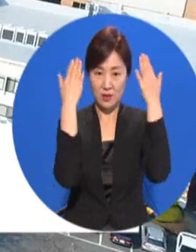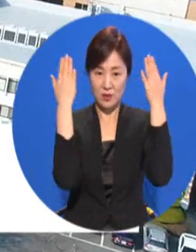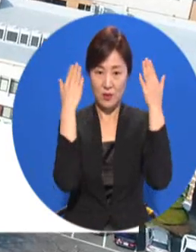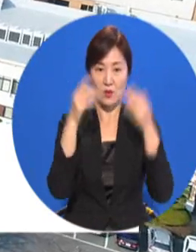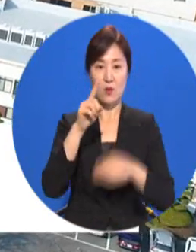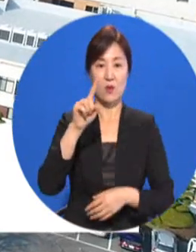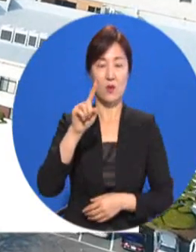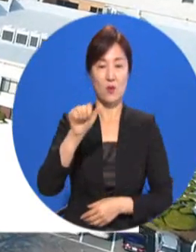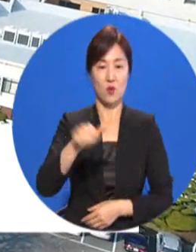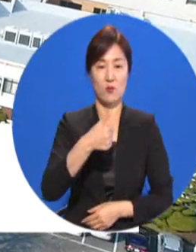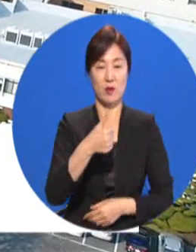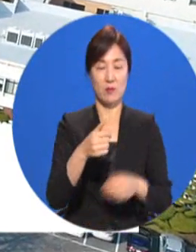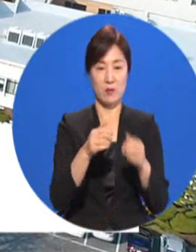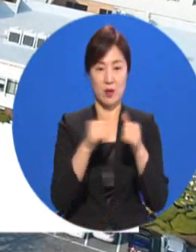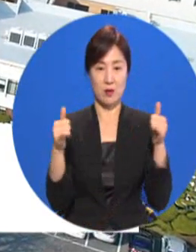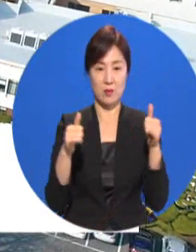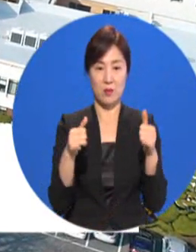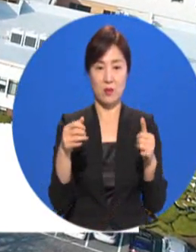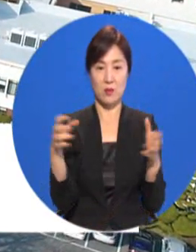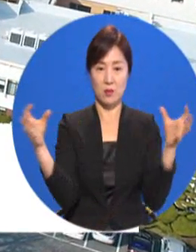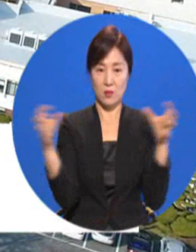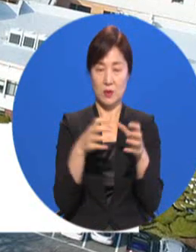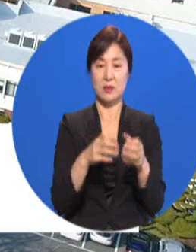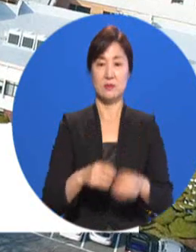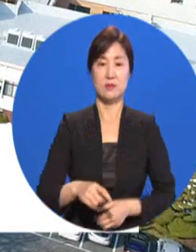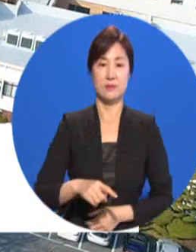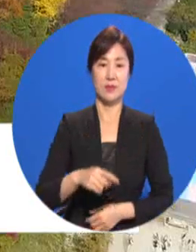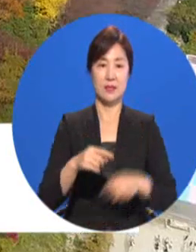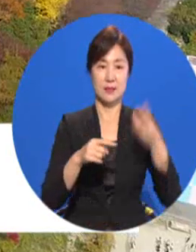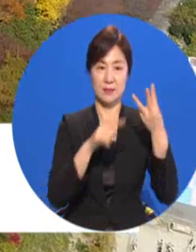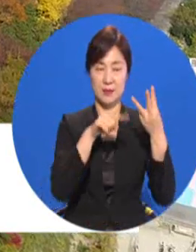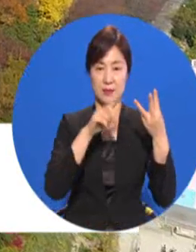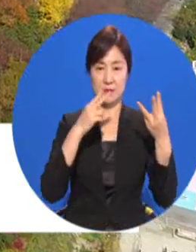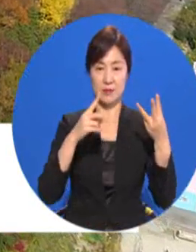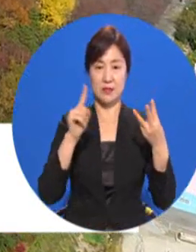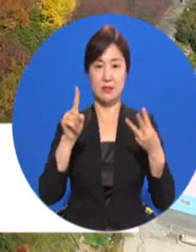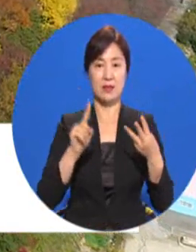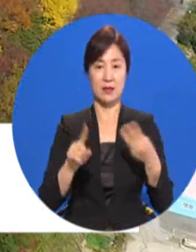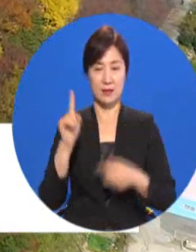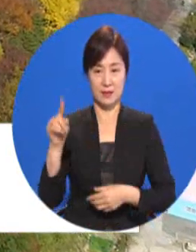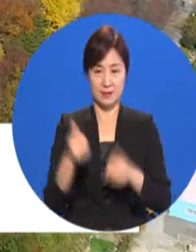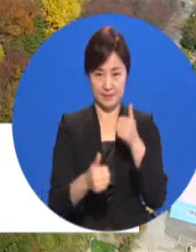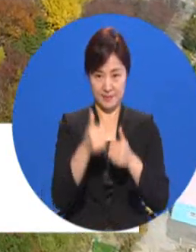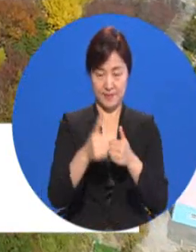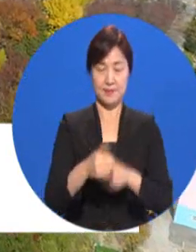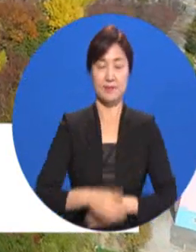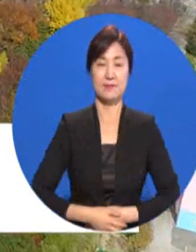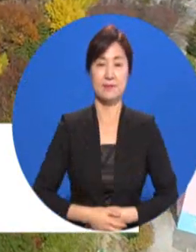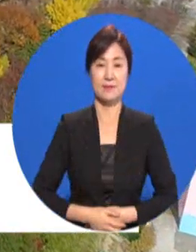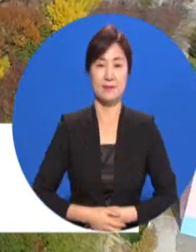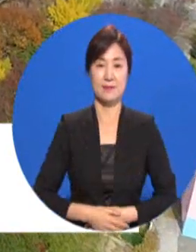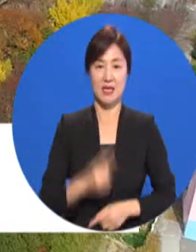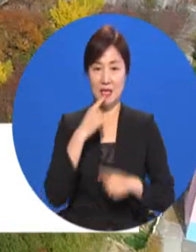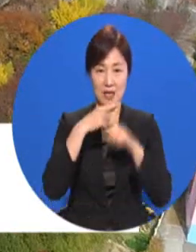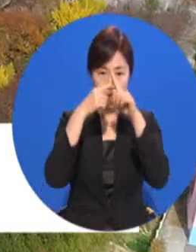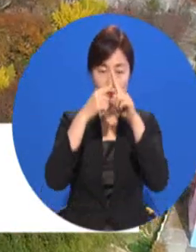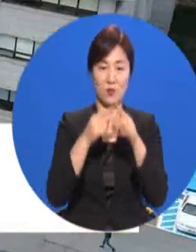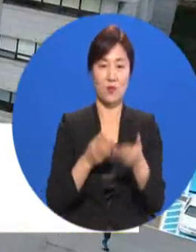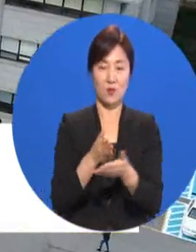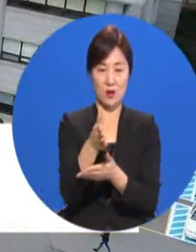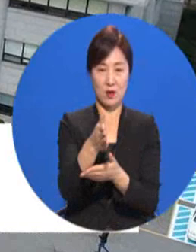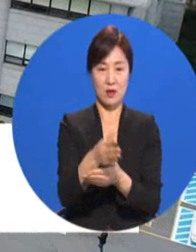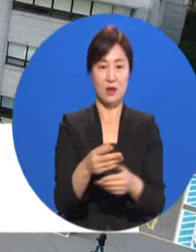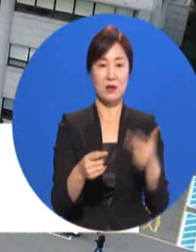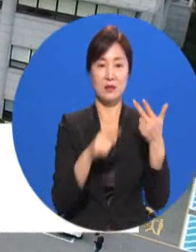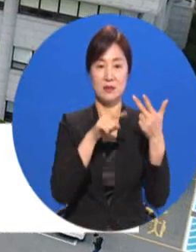모집에 모두 찬 600 14명이 지원해 평균 3.12 대 1의 경쟁률을 기록했고 간호학과가 7.6 싸 대